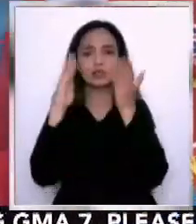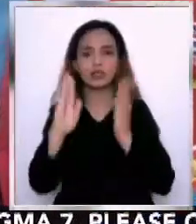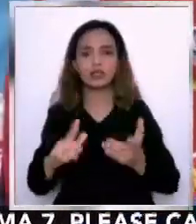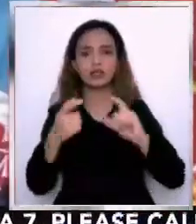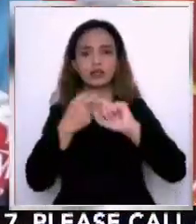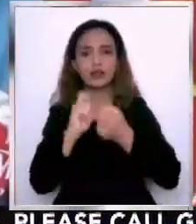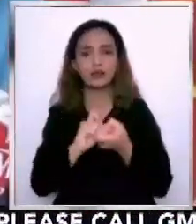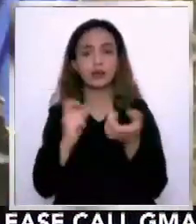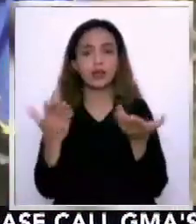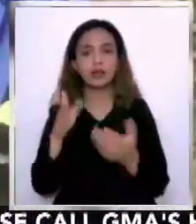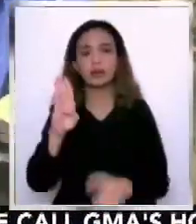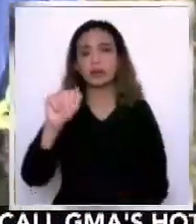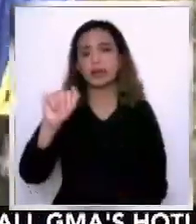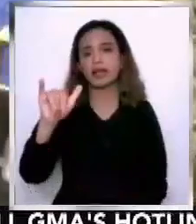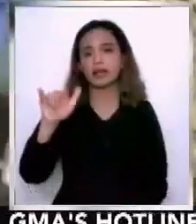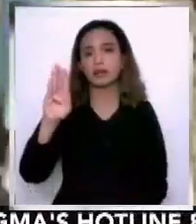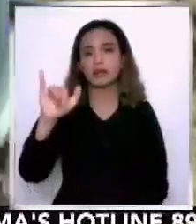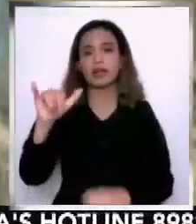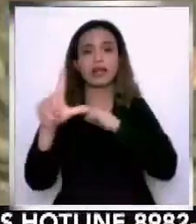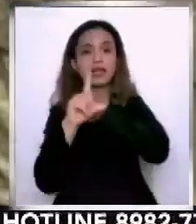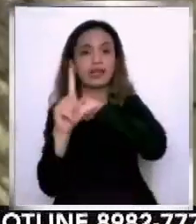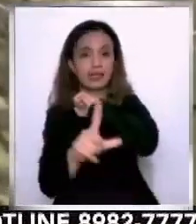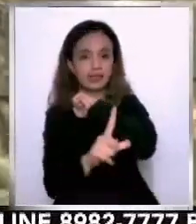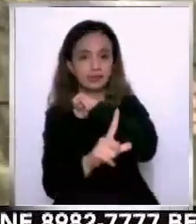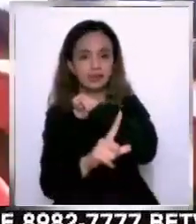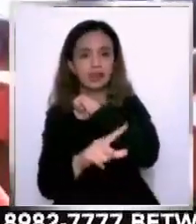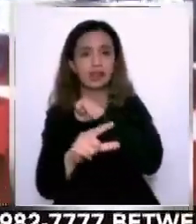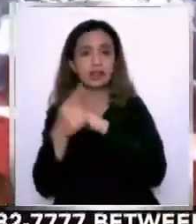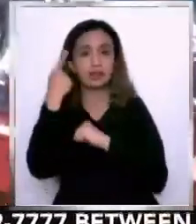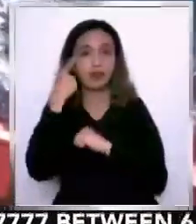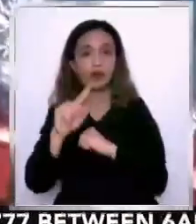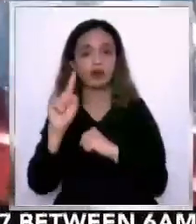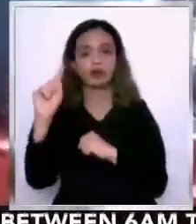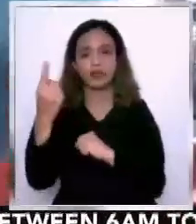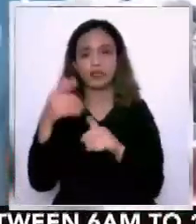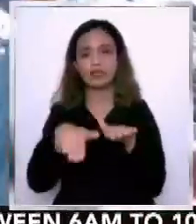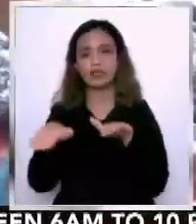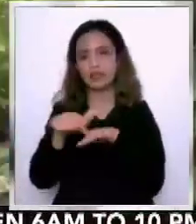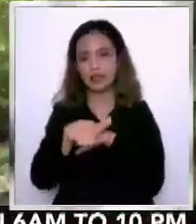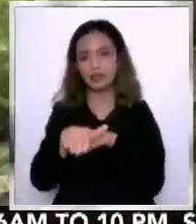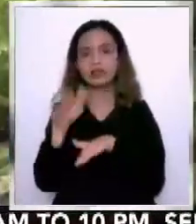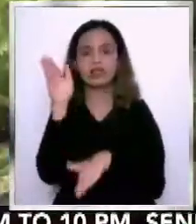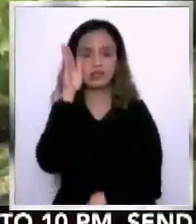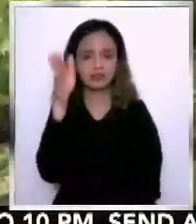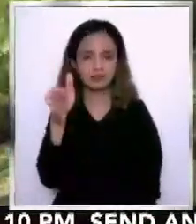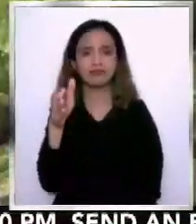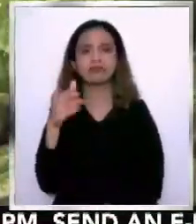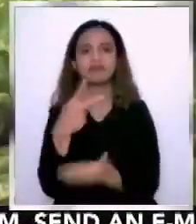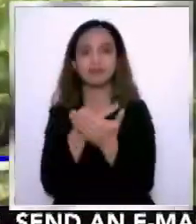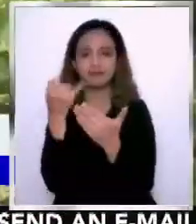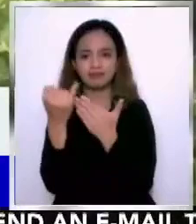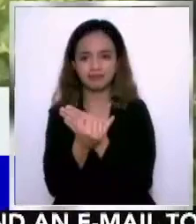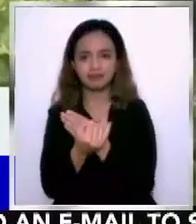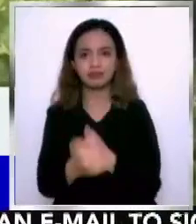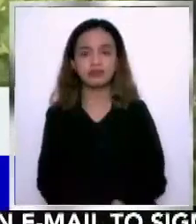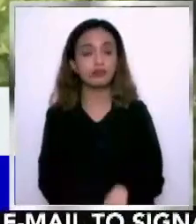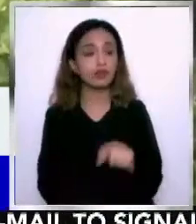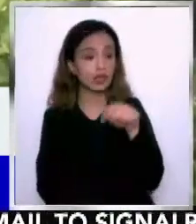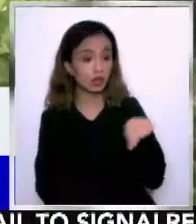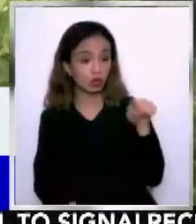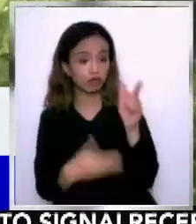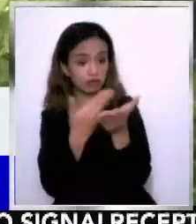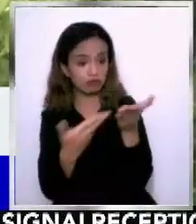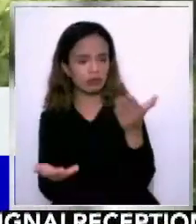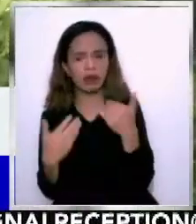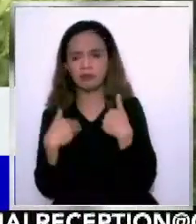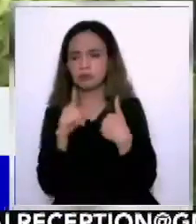Leyte sa ilalim ng ating unang hakbang sa Kinabukasan Project. Itong mga gamit na ito ay talagang may impact para sa mga